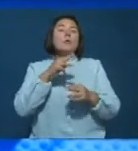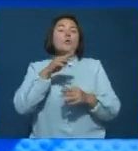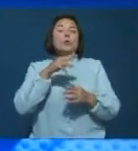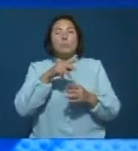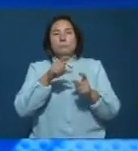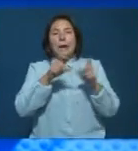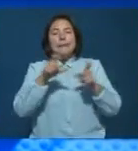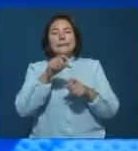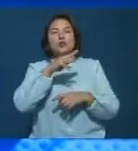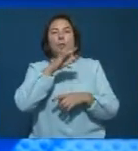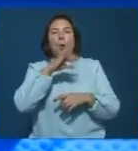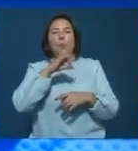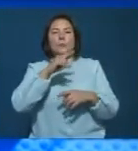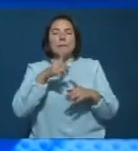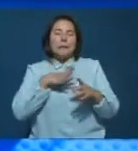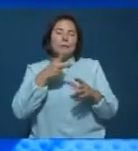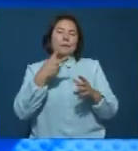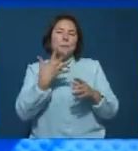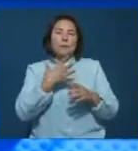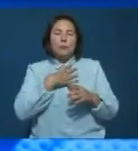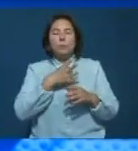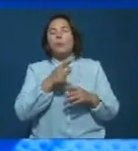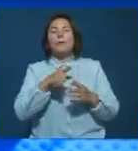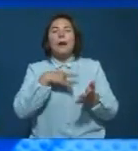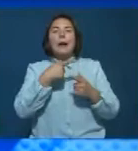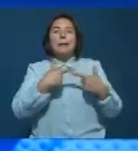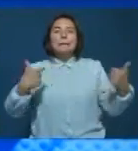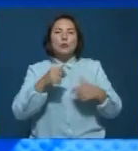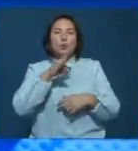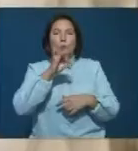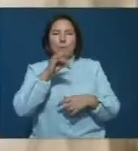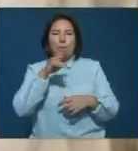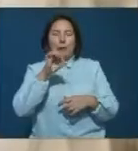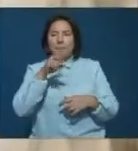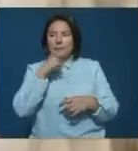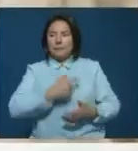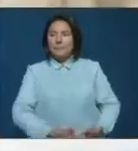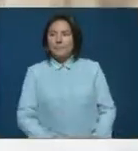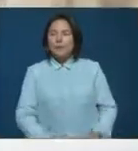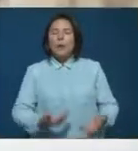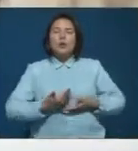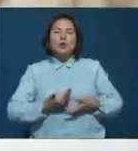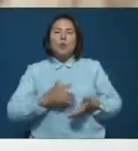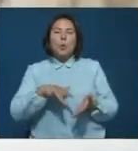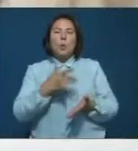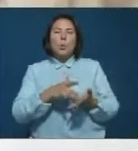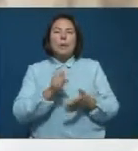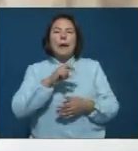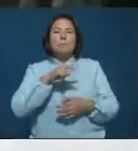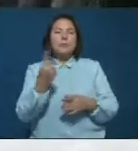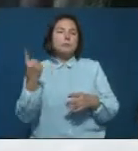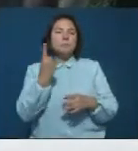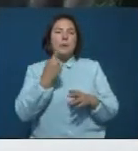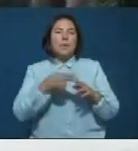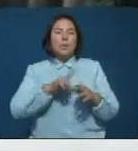Актау продлевается с 25 ноября по 3 декабря в гостинице «Нурплаза». Жительница города Альбина – одна из